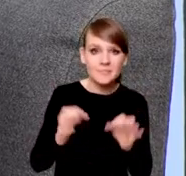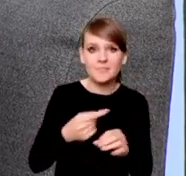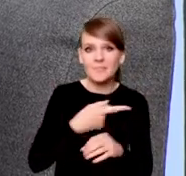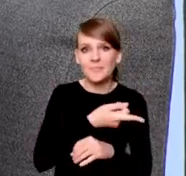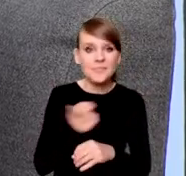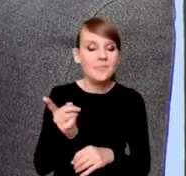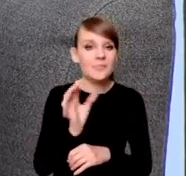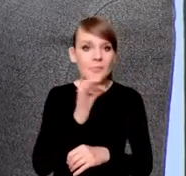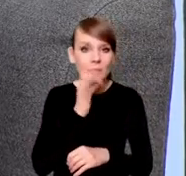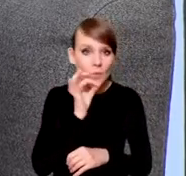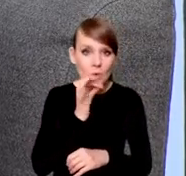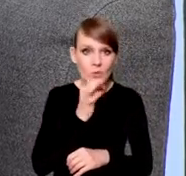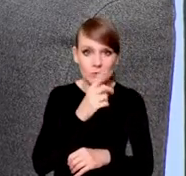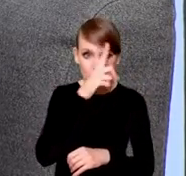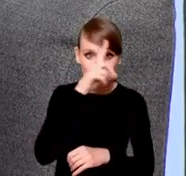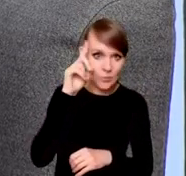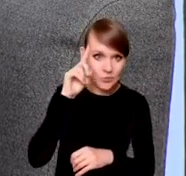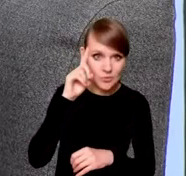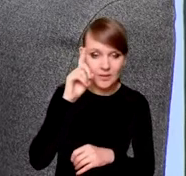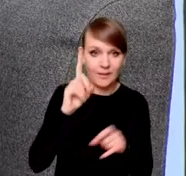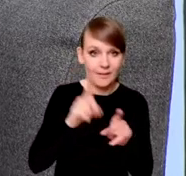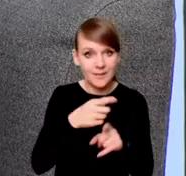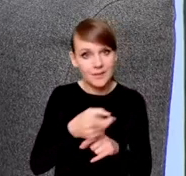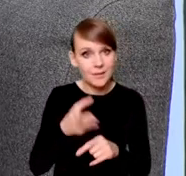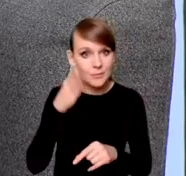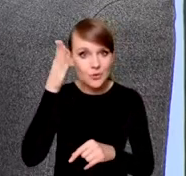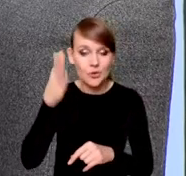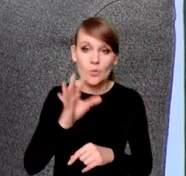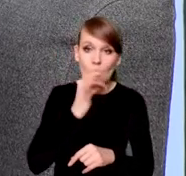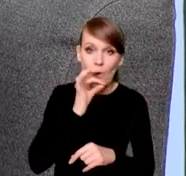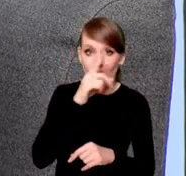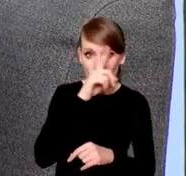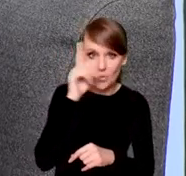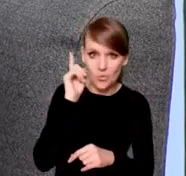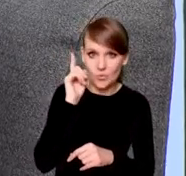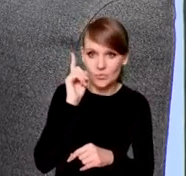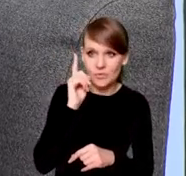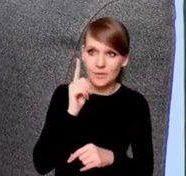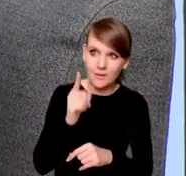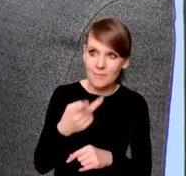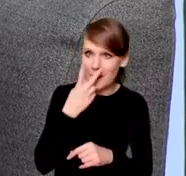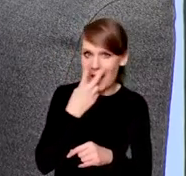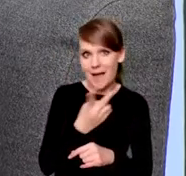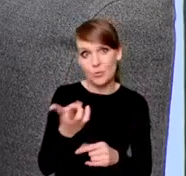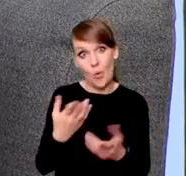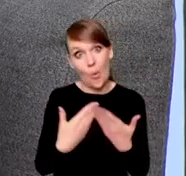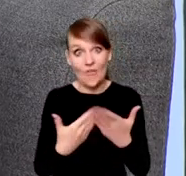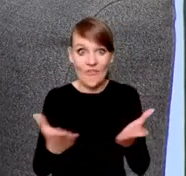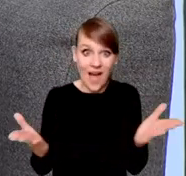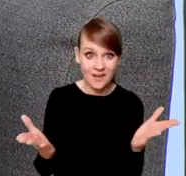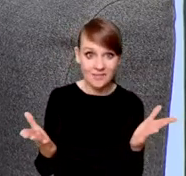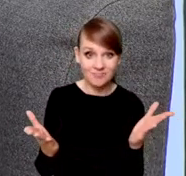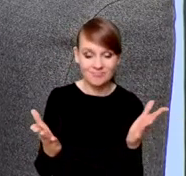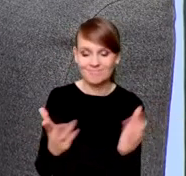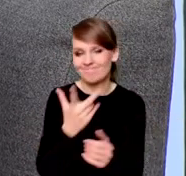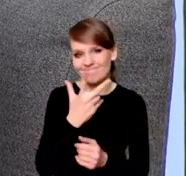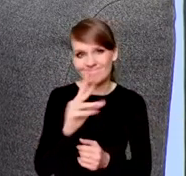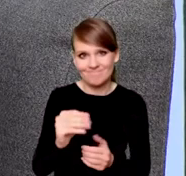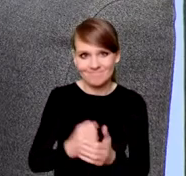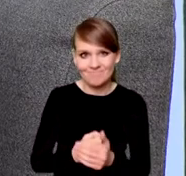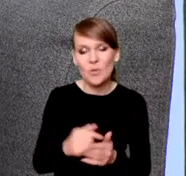ludzie i przyszli młodzi ludzie patrzą z otwartością. To jest poważna